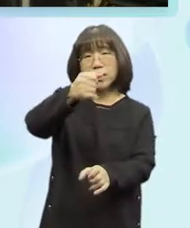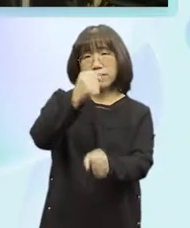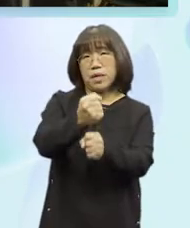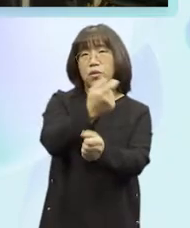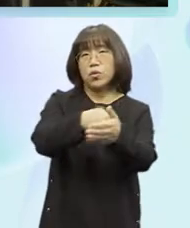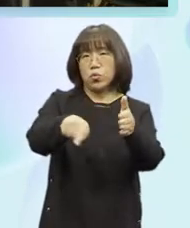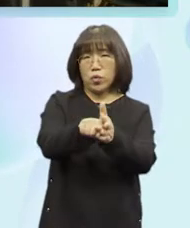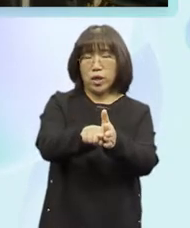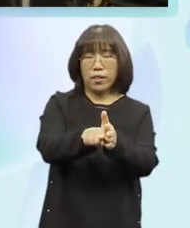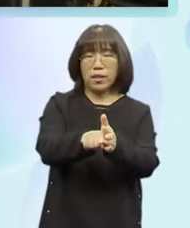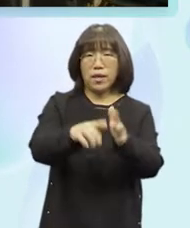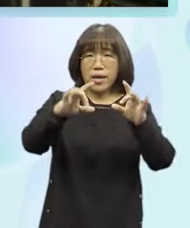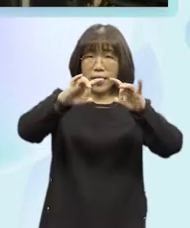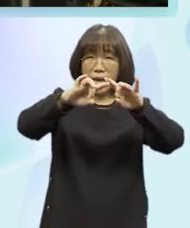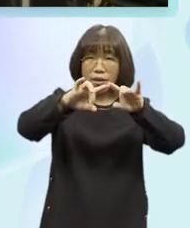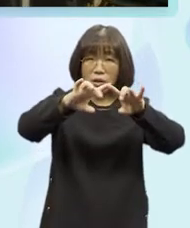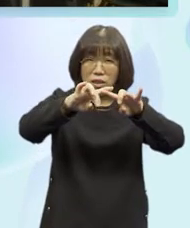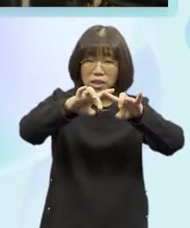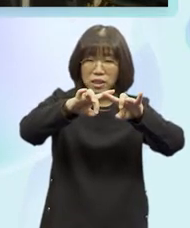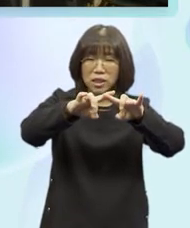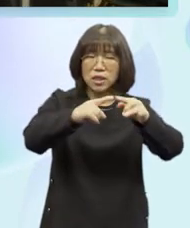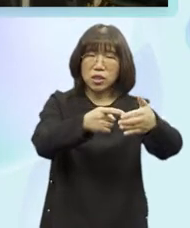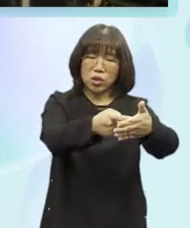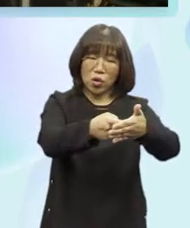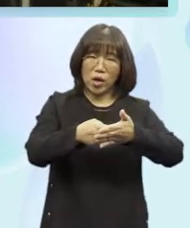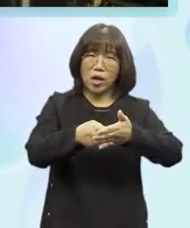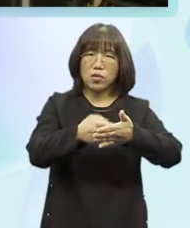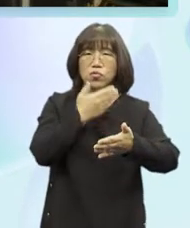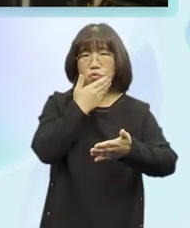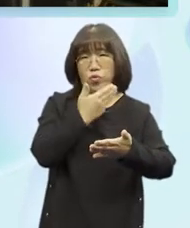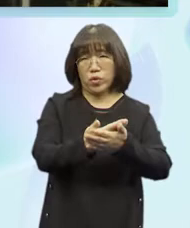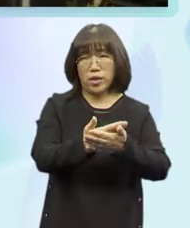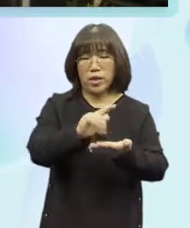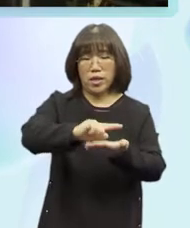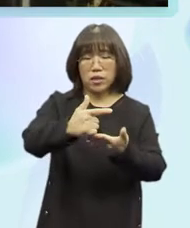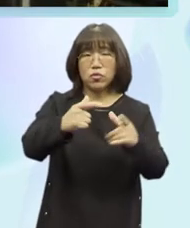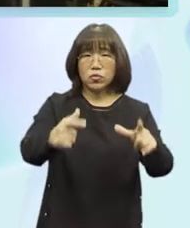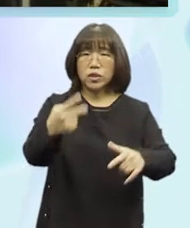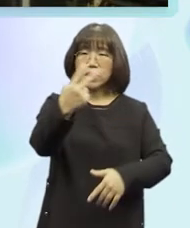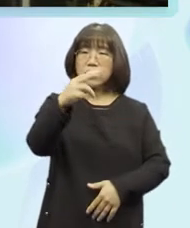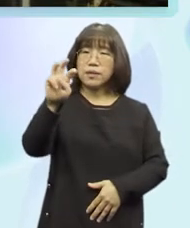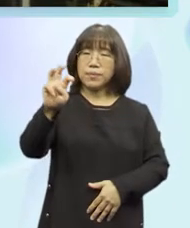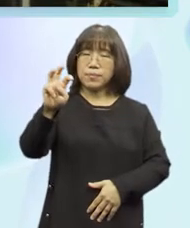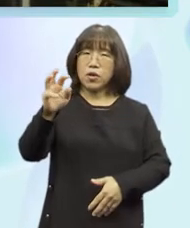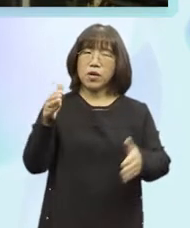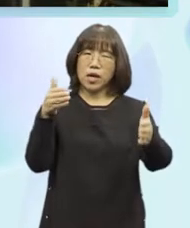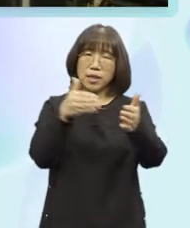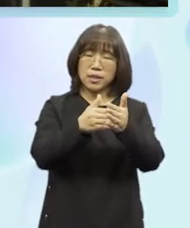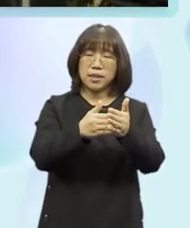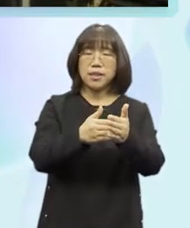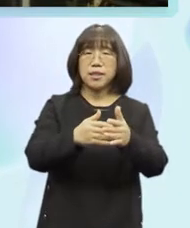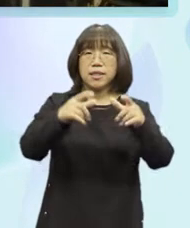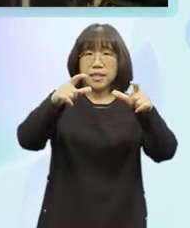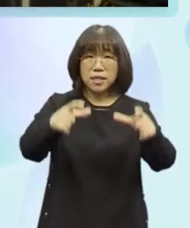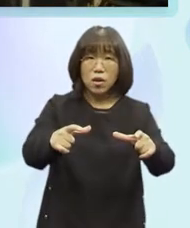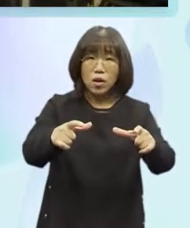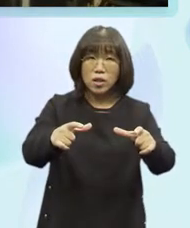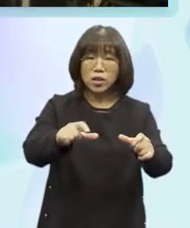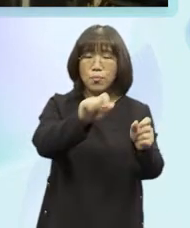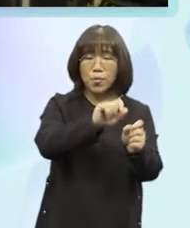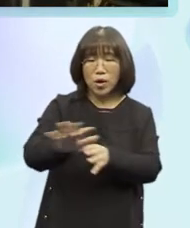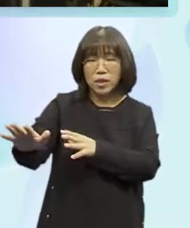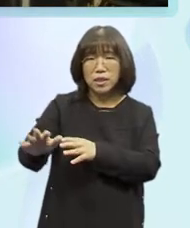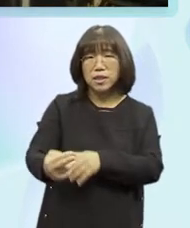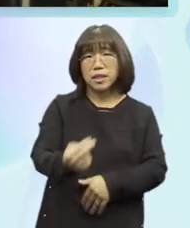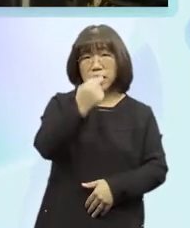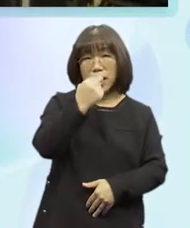깨끗한 지구를 만들기 위한 에너지 절약이 화두가 되고 있는데요. 강서구가 2030년까지 지역에서